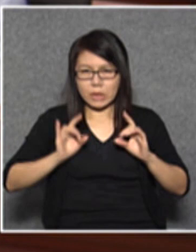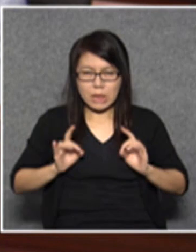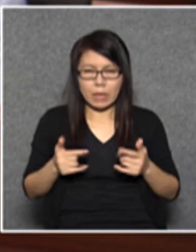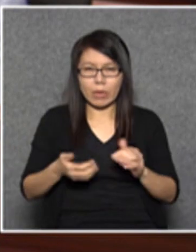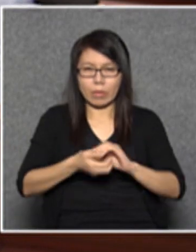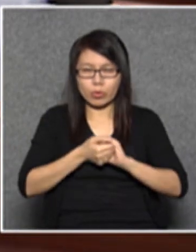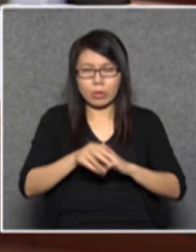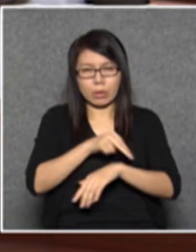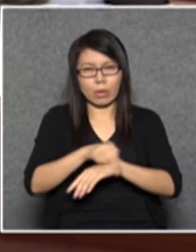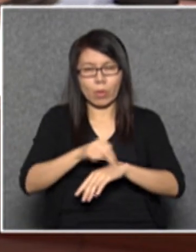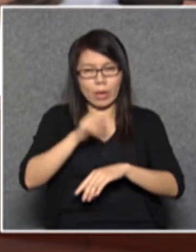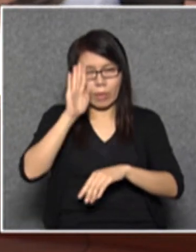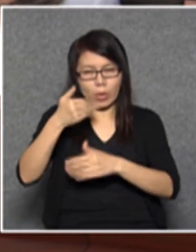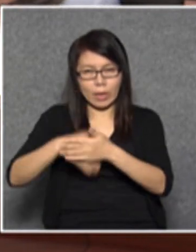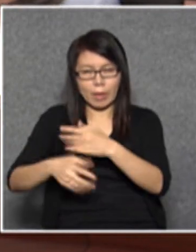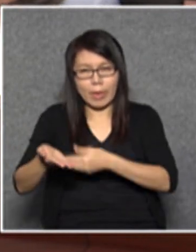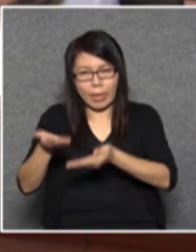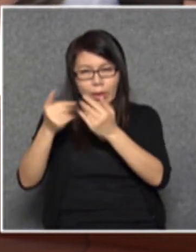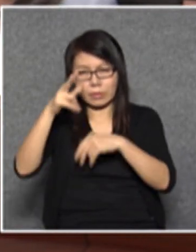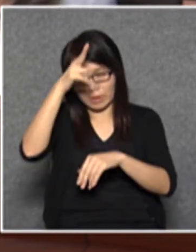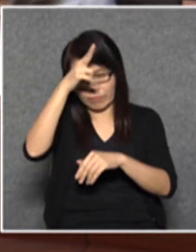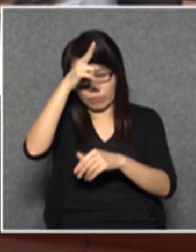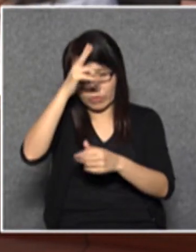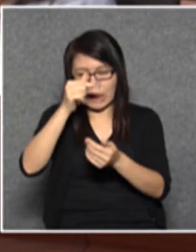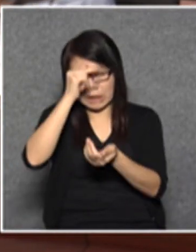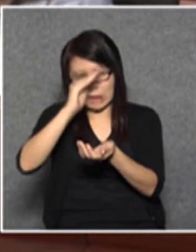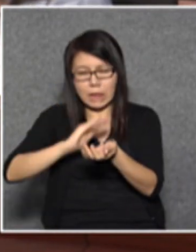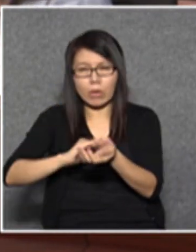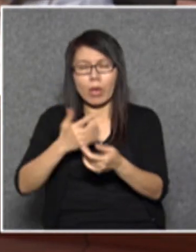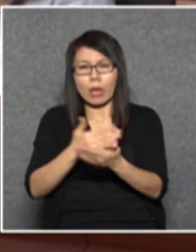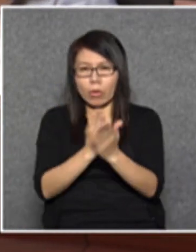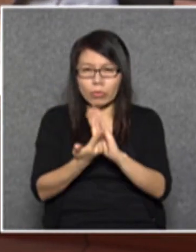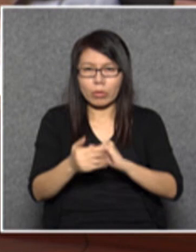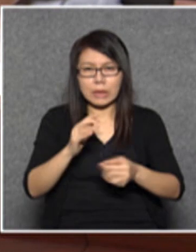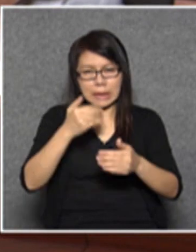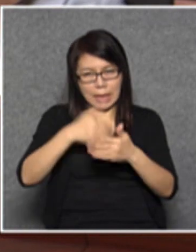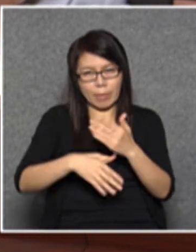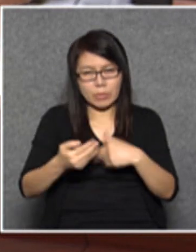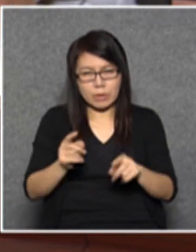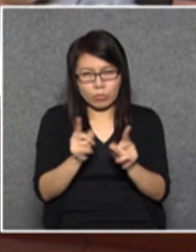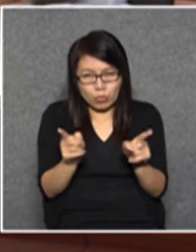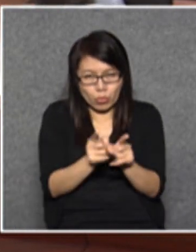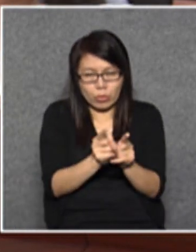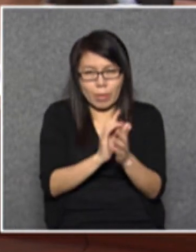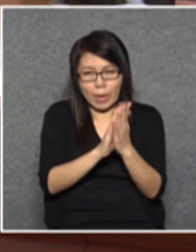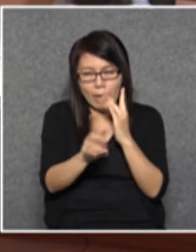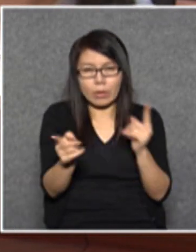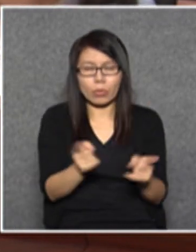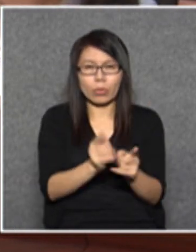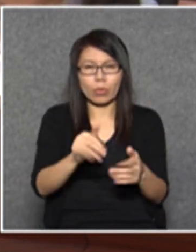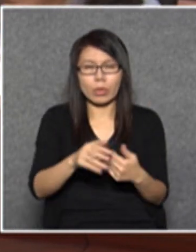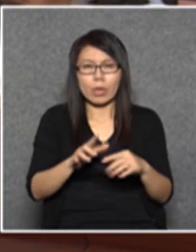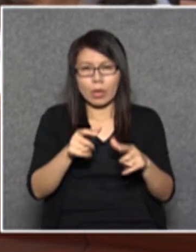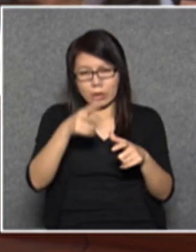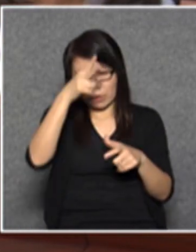上可以減輕公營醫療服務嘅負擔，亦可以減少病人嘅輪候時間。 好似普通科門診公私營協作計劃，